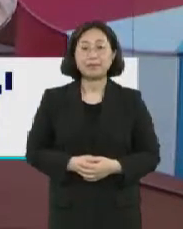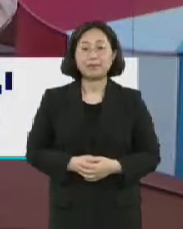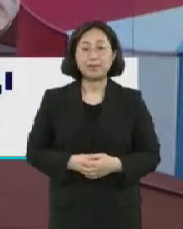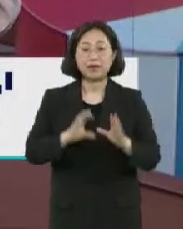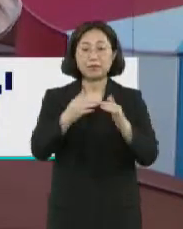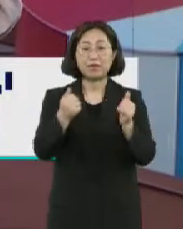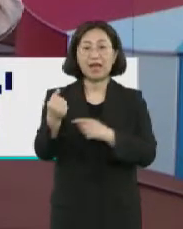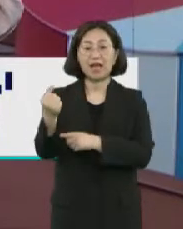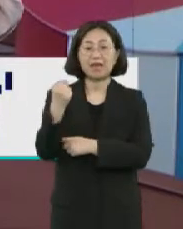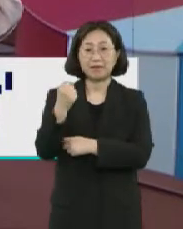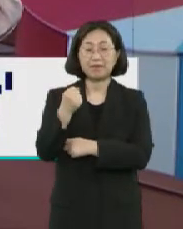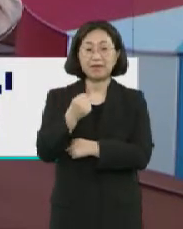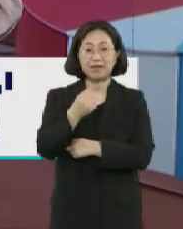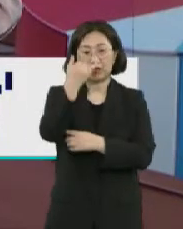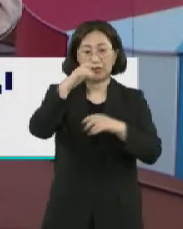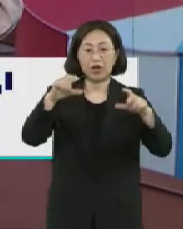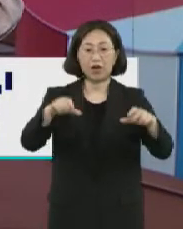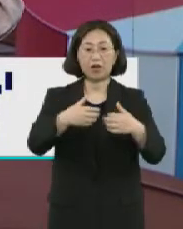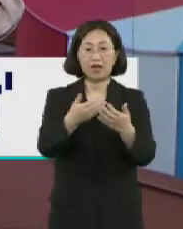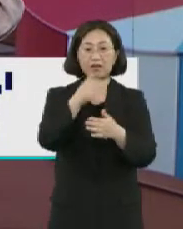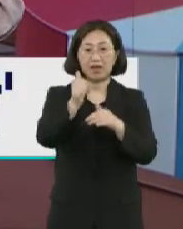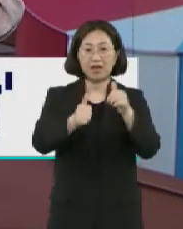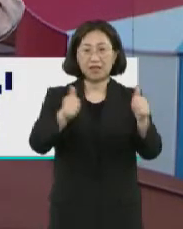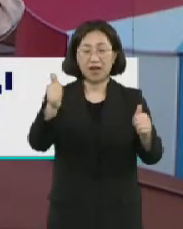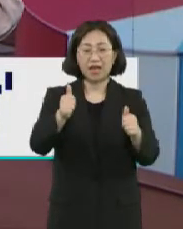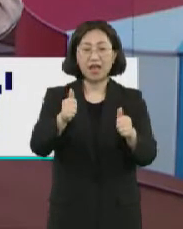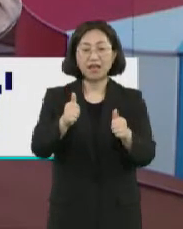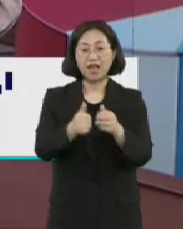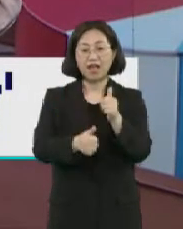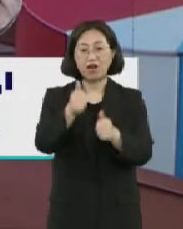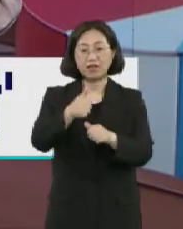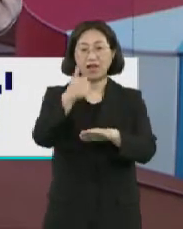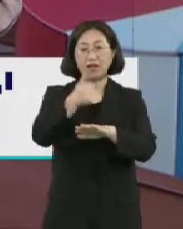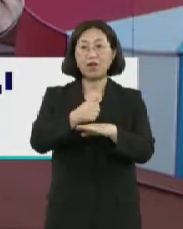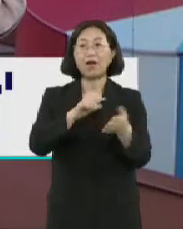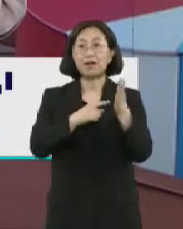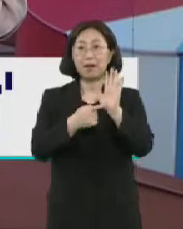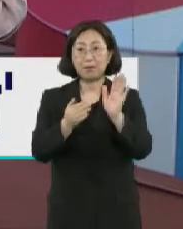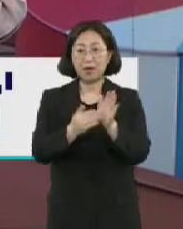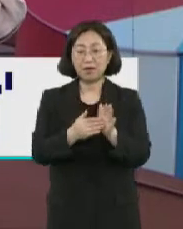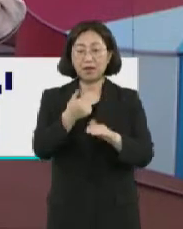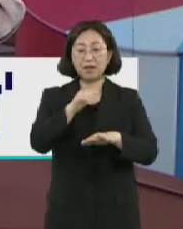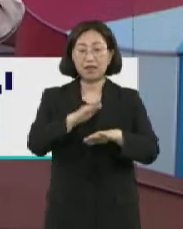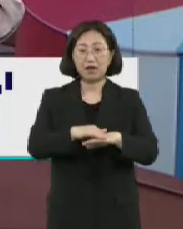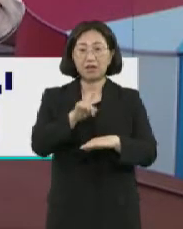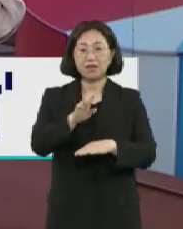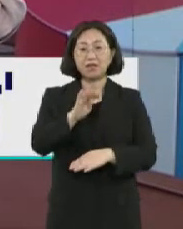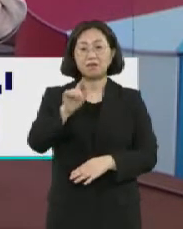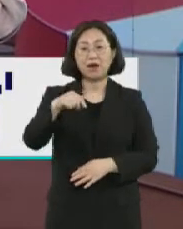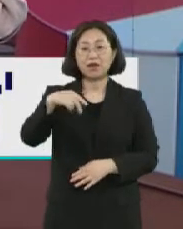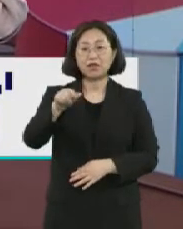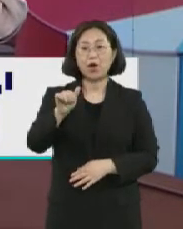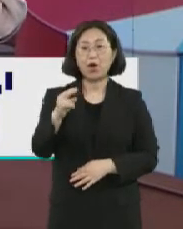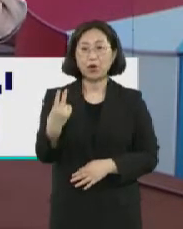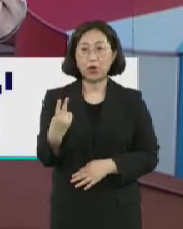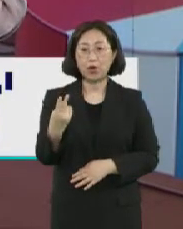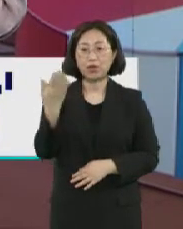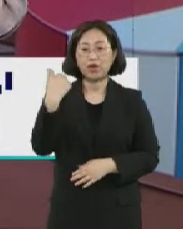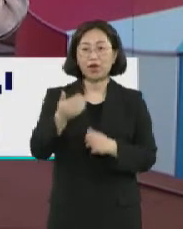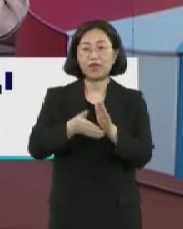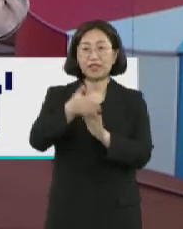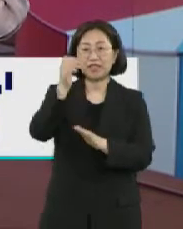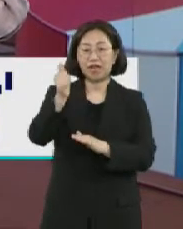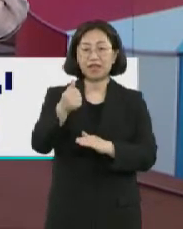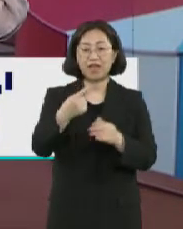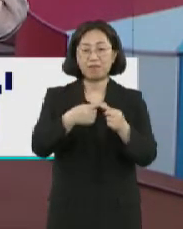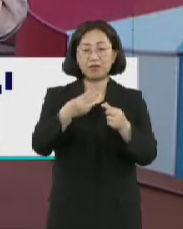국민의 힘이 충청권 광역단체장 에 대한 경선 대상 을 발표했습니다 대전은 박선규 전 대전시장 2 동일